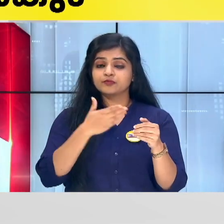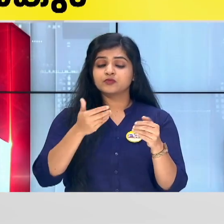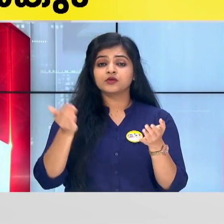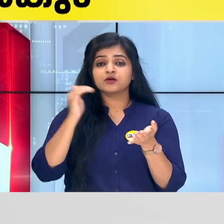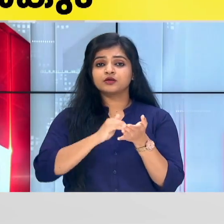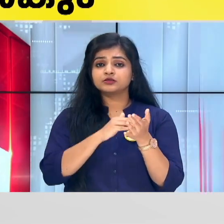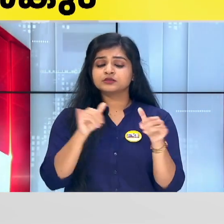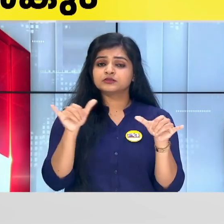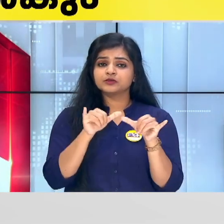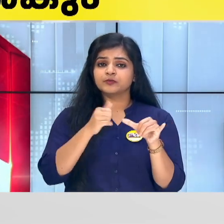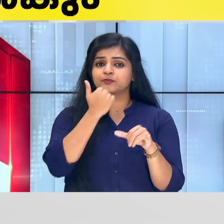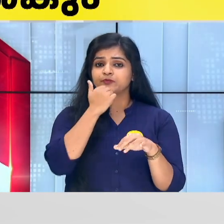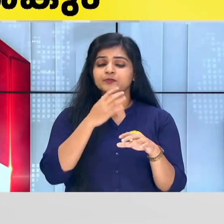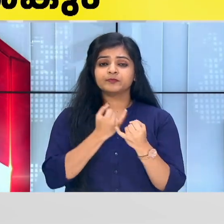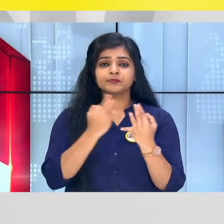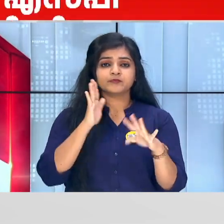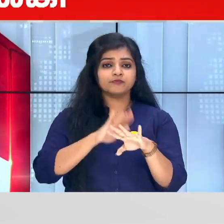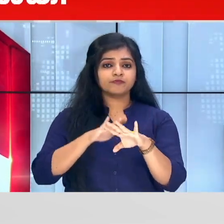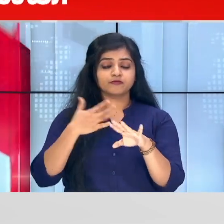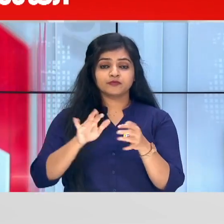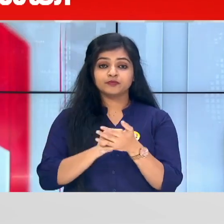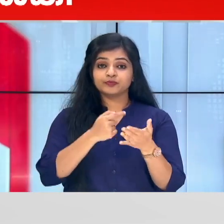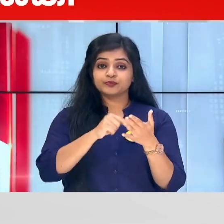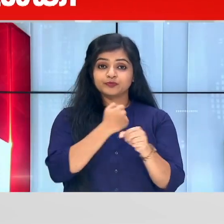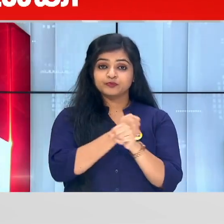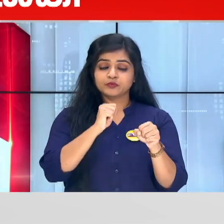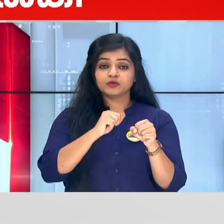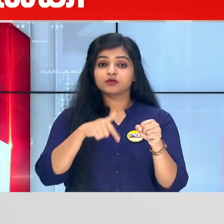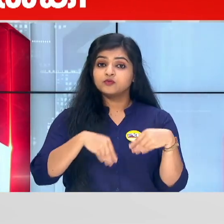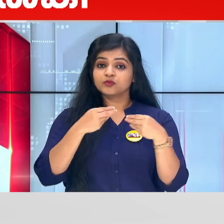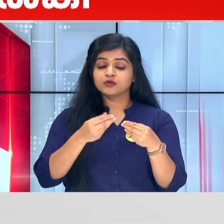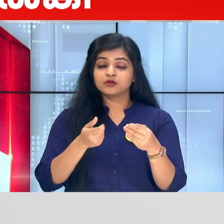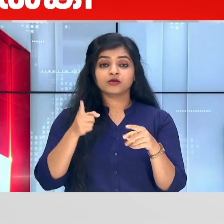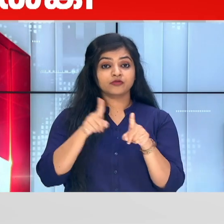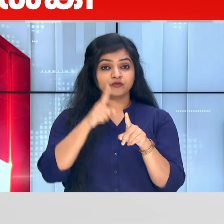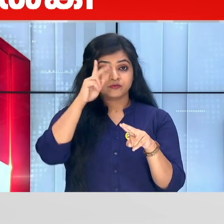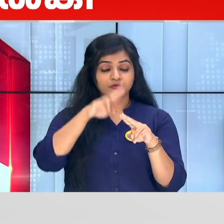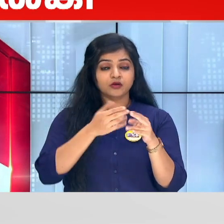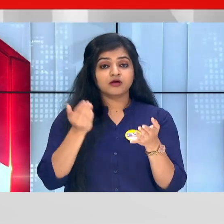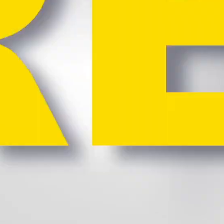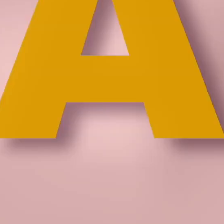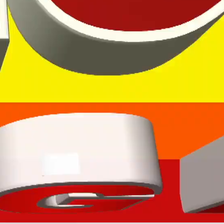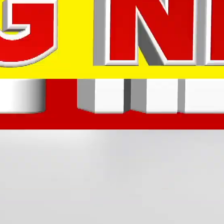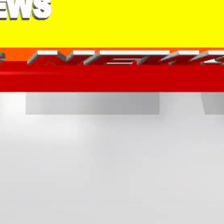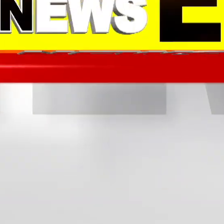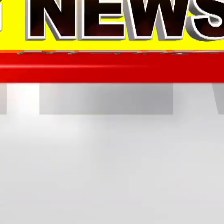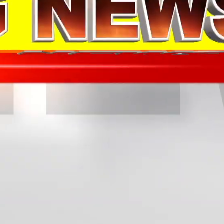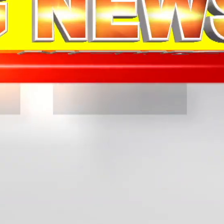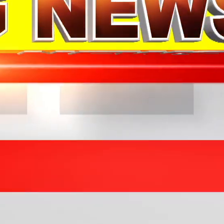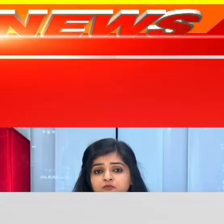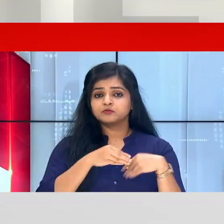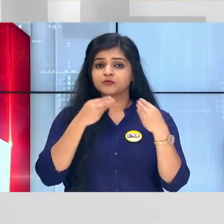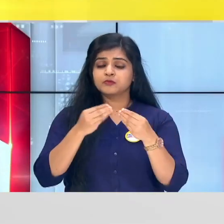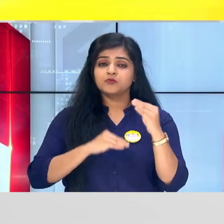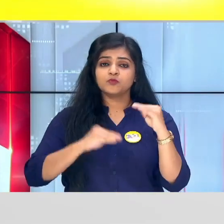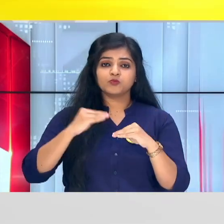കൃത്യങ്ങളിൽ പങ്കെടുക്കുകയാണ്. ഇങ്ങനെ ജാമ്യത്തിൽ ഇറങ്ങി നടന്നാൽ നാളെയും ഈ സ്ത്രീകൾക്ക് ഉൾപ്പെടെ ജീവിക്കാൻ കഴിയാത്തൊരു സാഹചര്യം ഉണ്ടാകുമെന്ന്